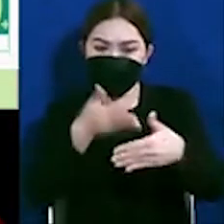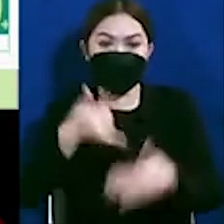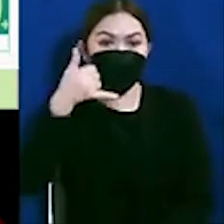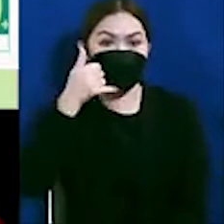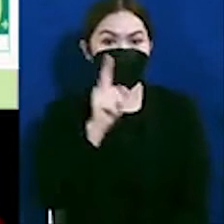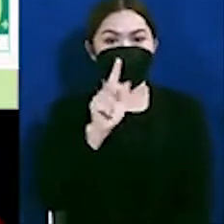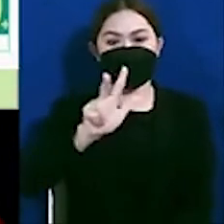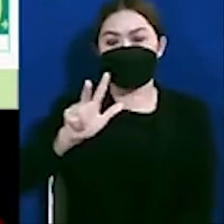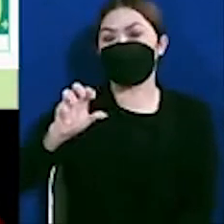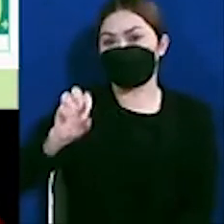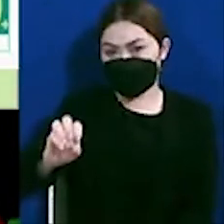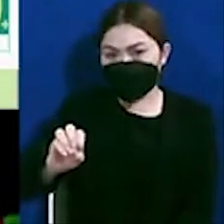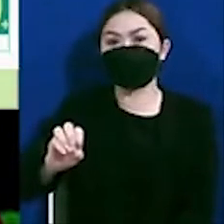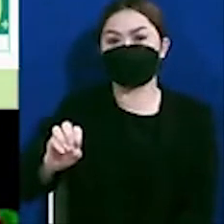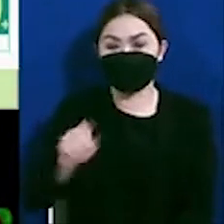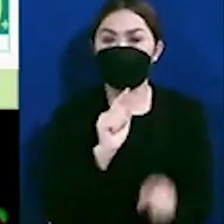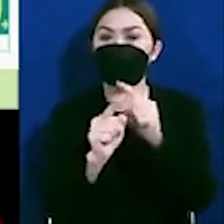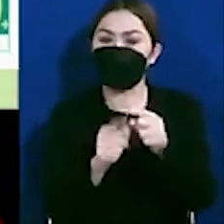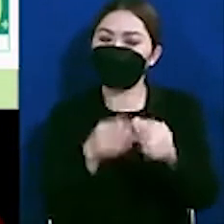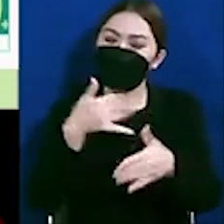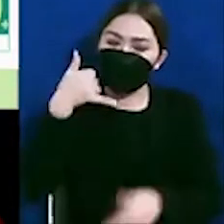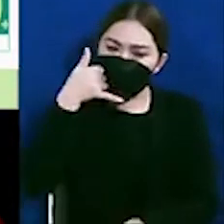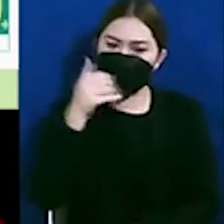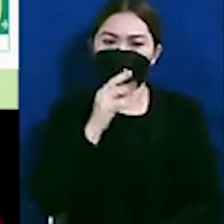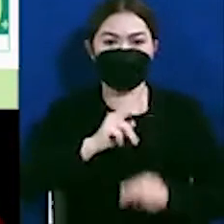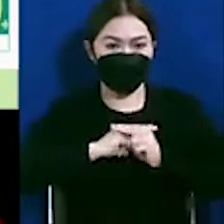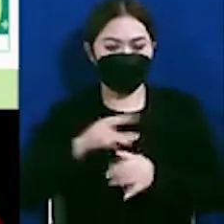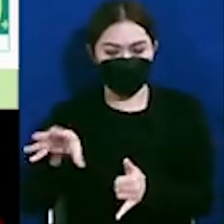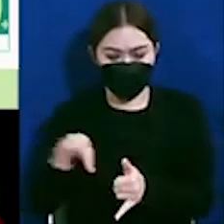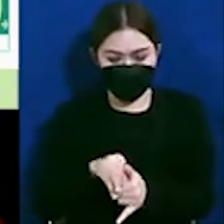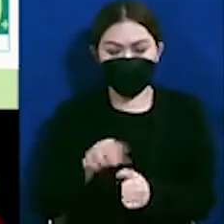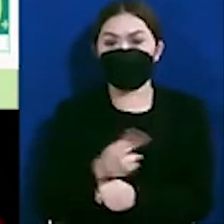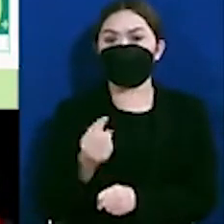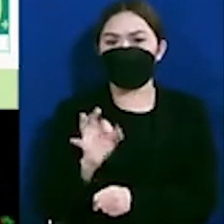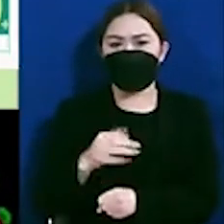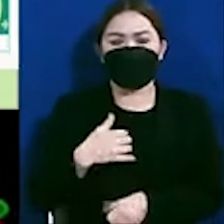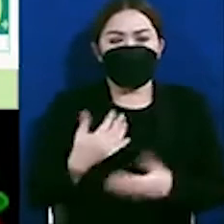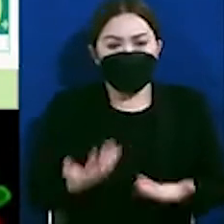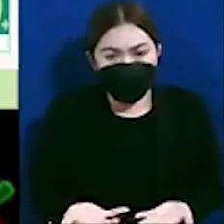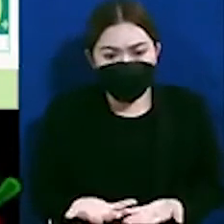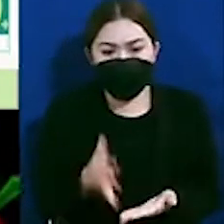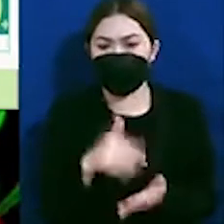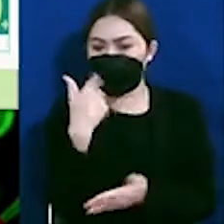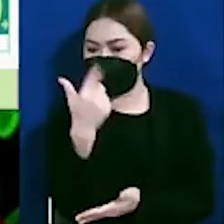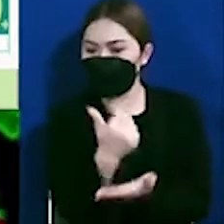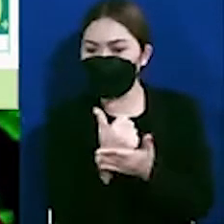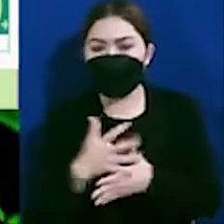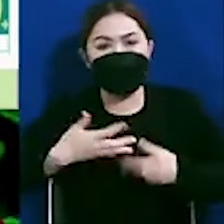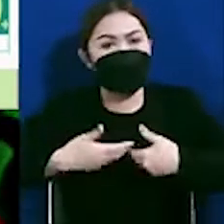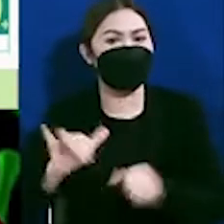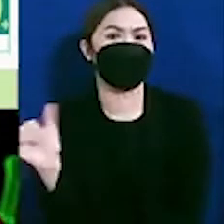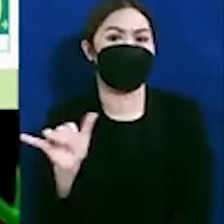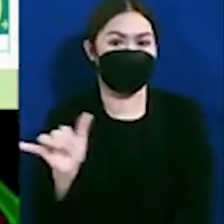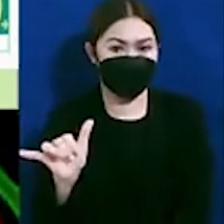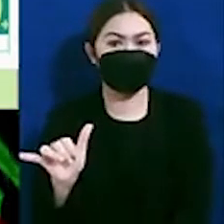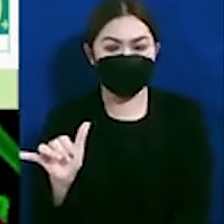โทรศัพท์1330นะครับที่จะประสานเข้าไปถ้าท่านพบว่าทดท่านติดเชื้อนะครับยังไม่มีหน่วยงานใดที่รับท่านไปนะครับ